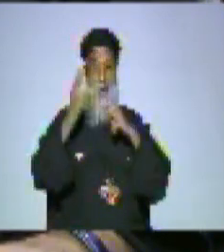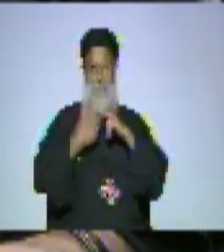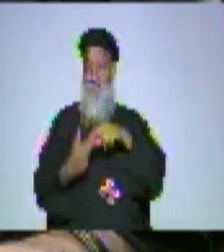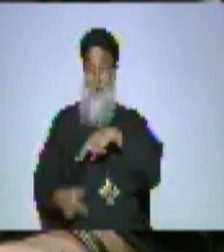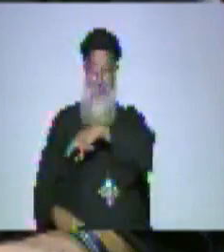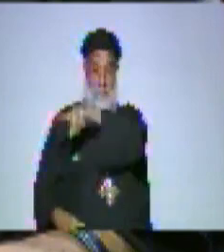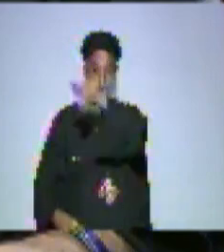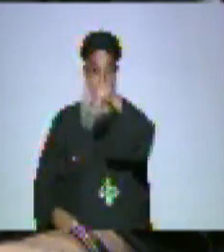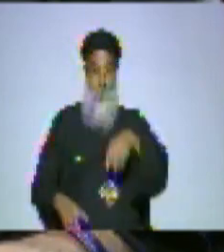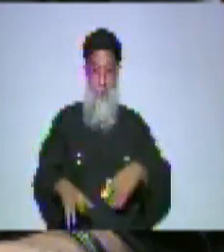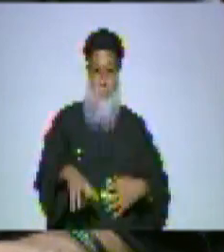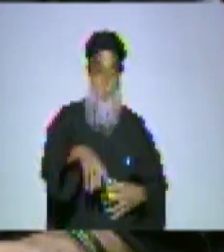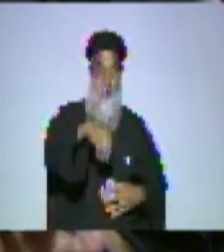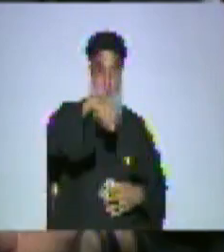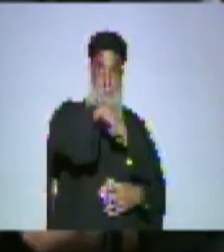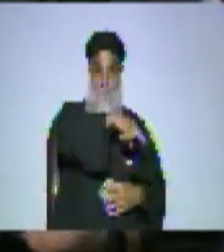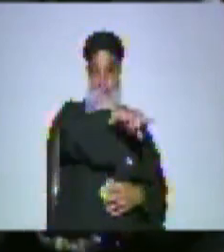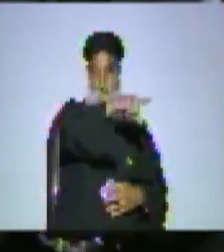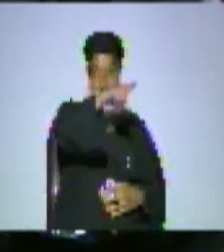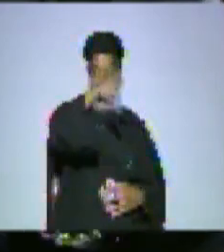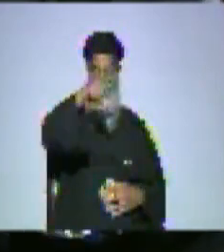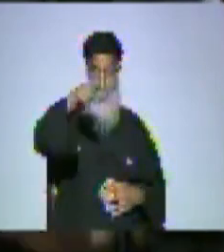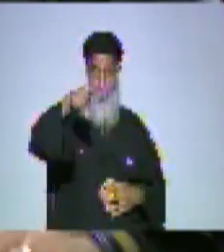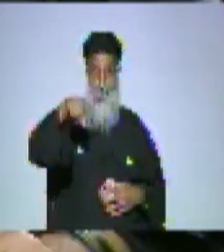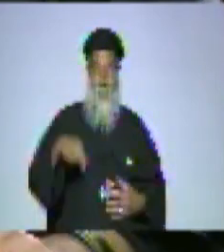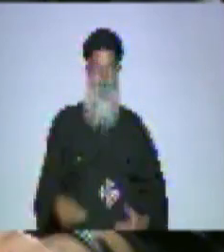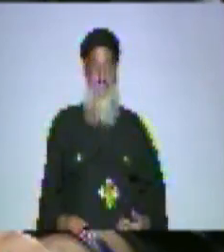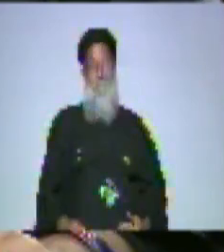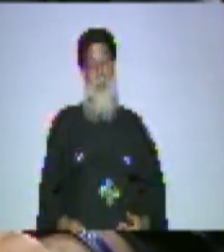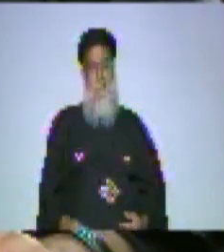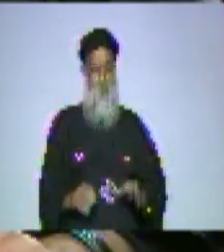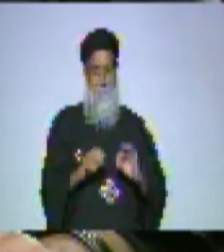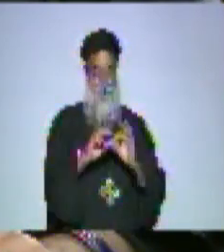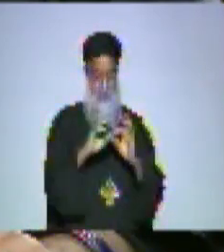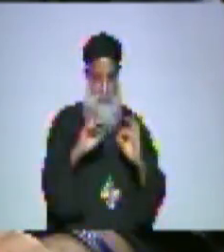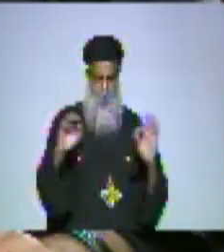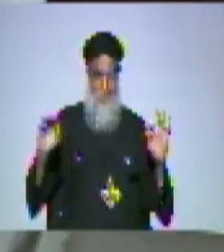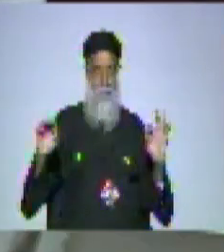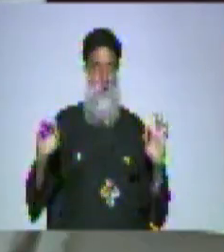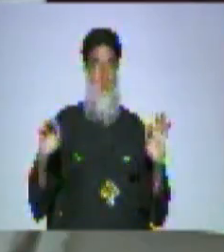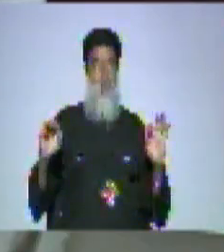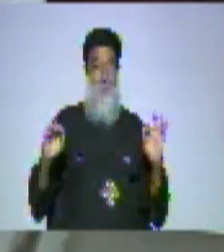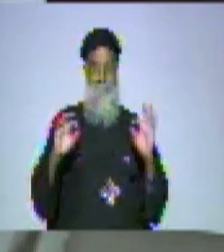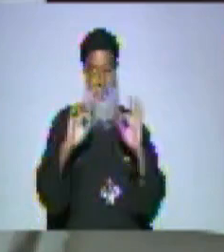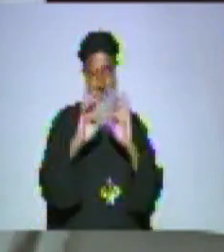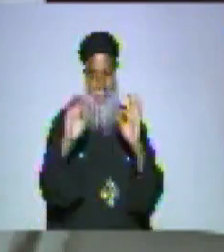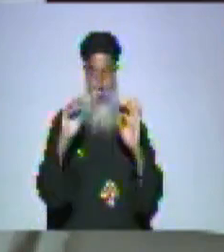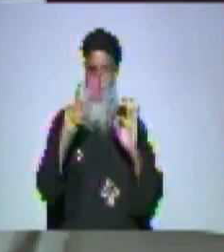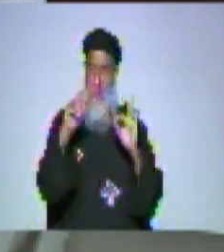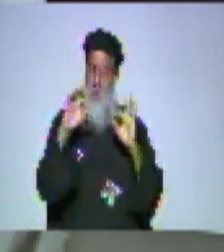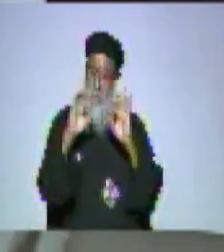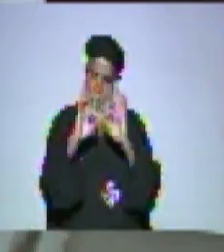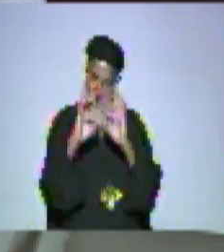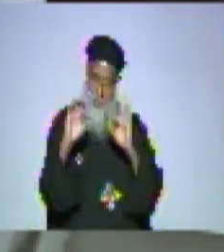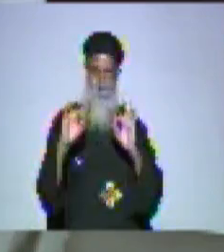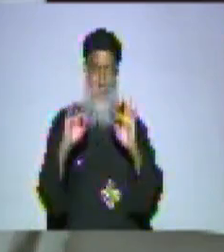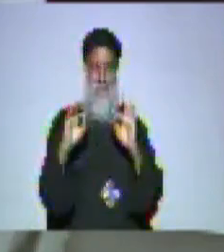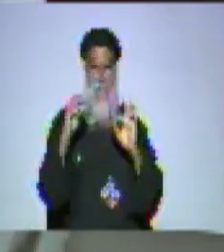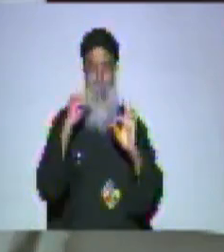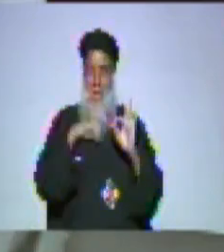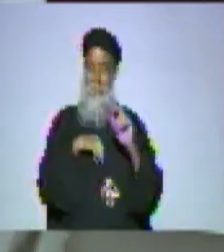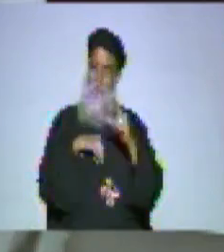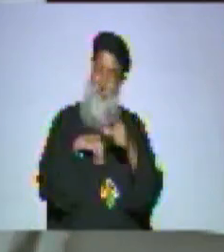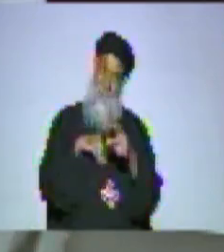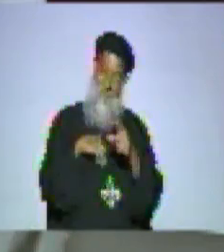للدواب ويغفر لنا خطايانا كمقدرها بالضبط يعني في مقدار من الميه تحتاجه